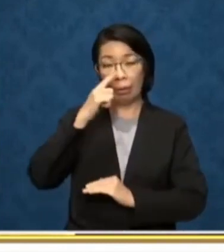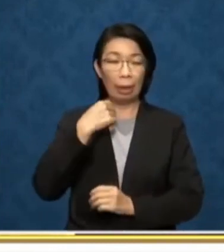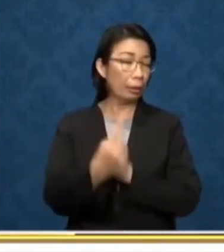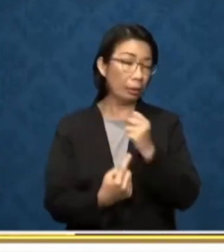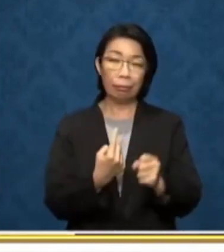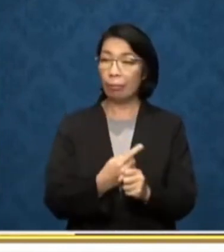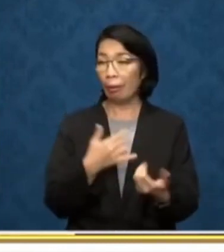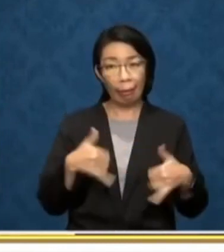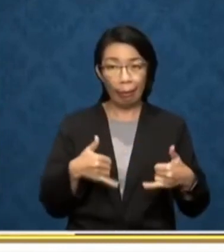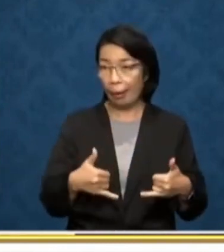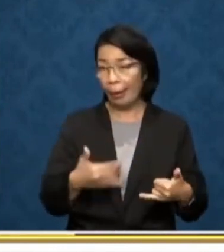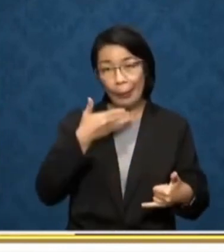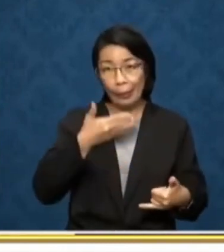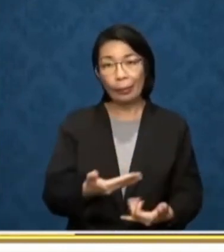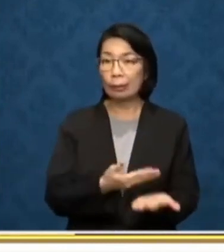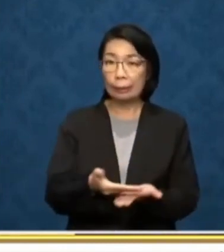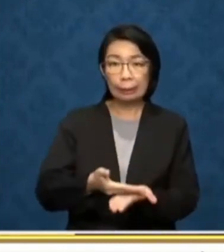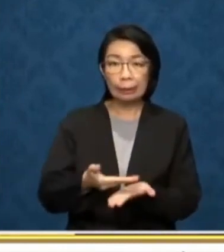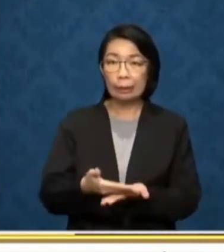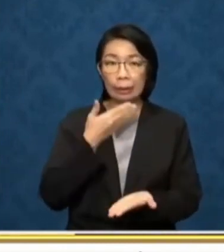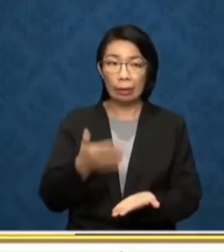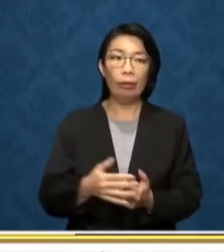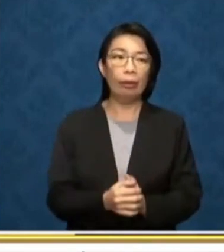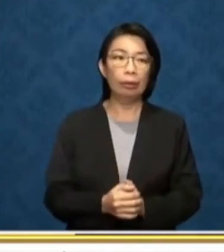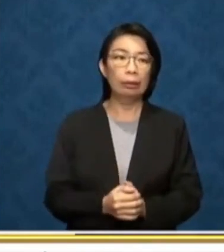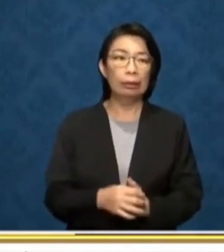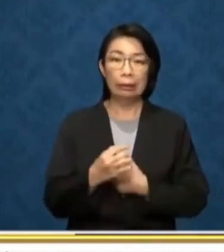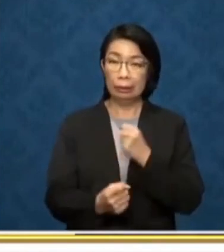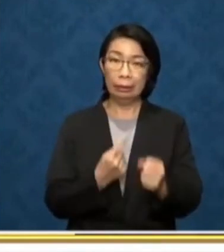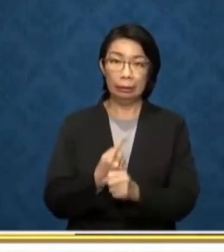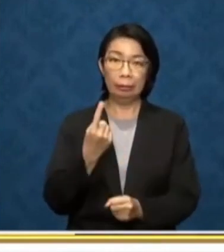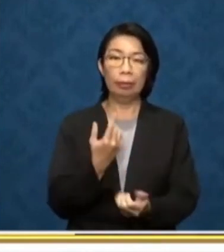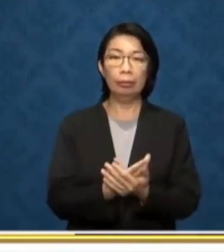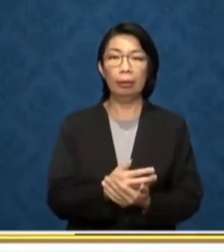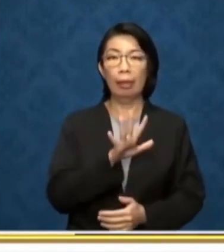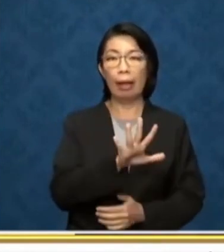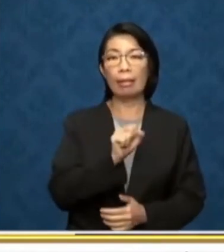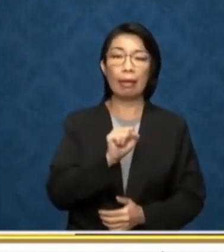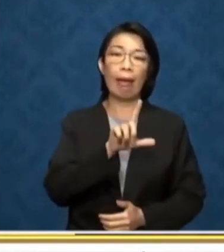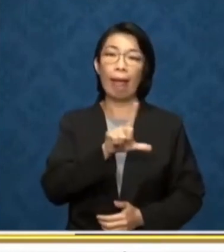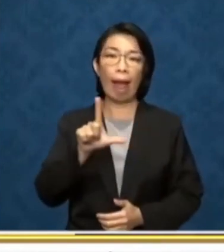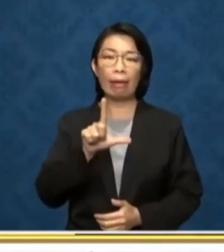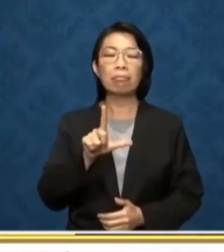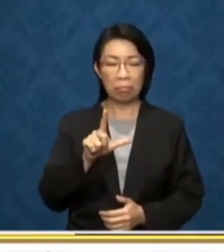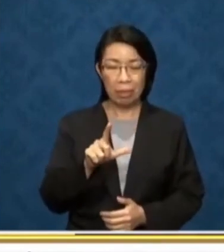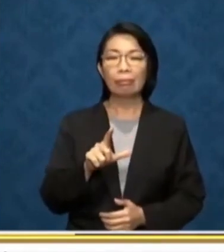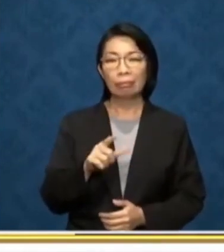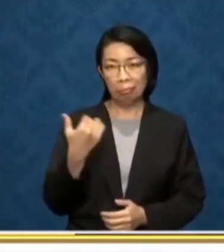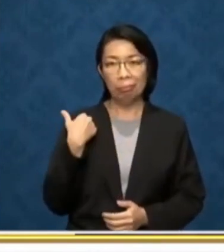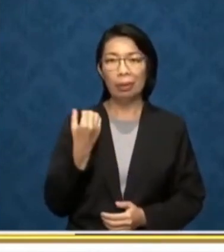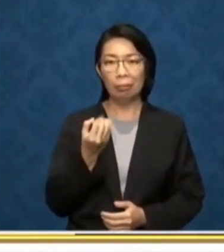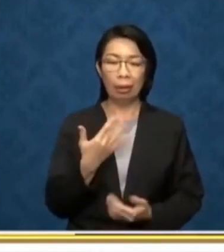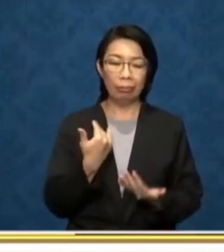นะครับหวยกขอหวยกินรวบเนี่ยทั้งปีเนี่ยประมาณ500,000,000ขึ้นนี่คือดร.สังสิทธิ์ทำวิ